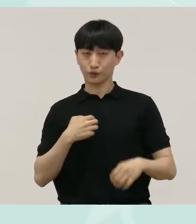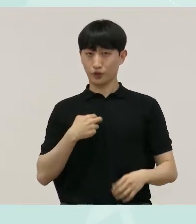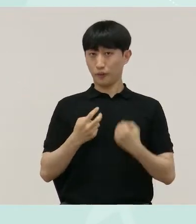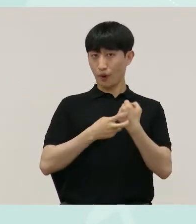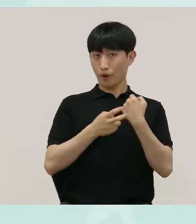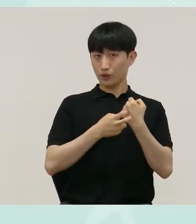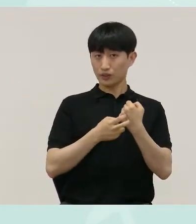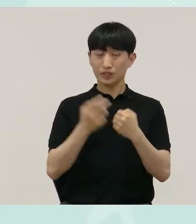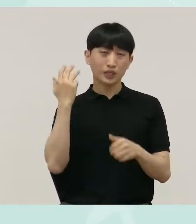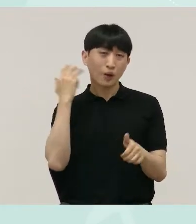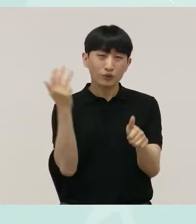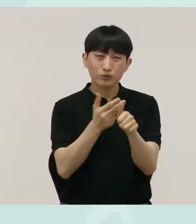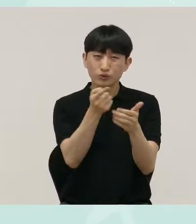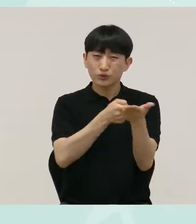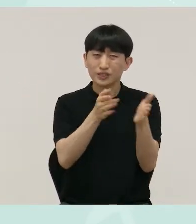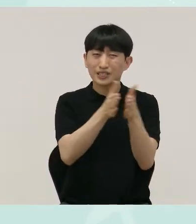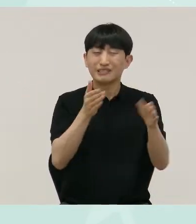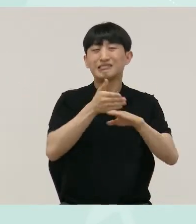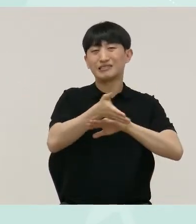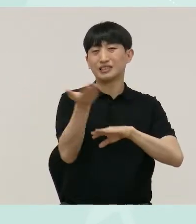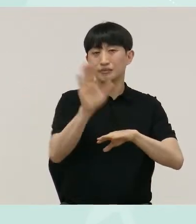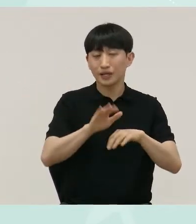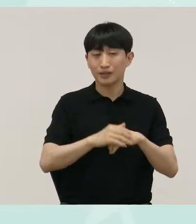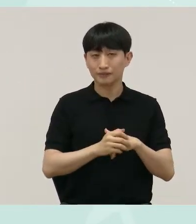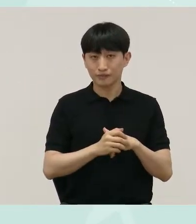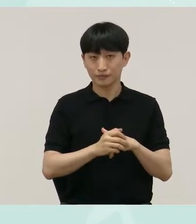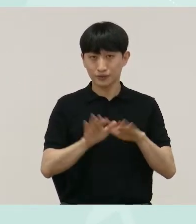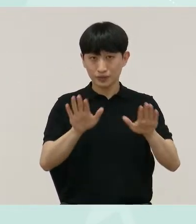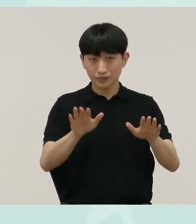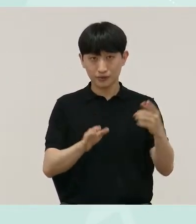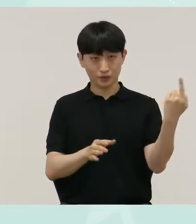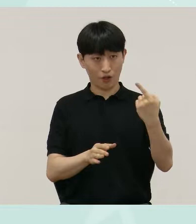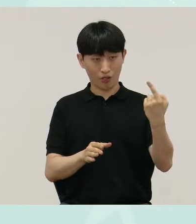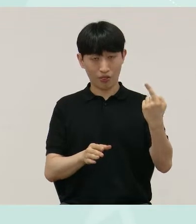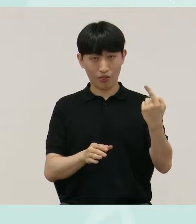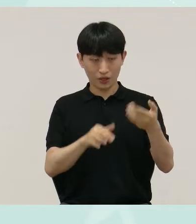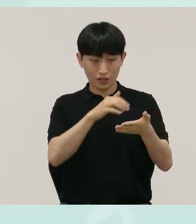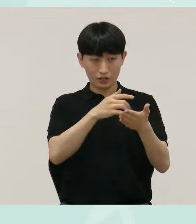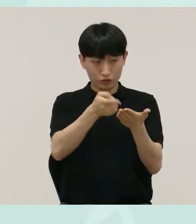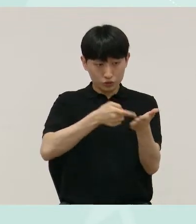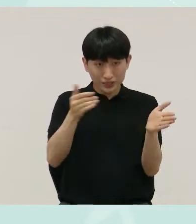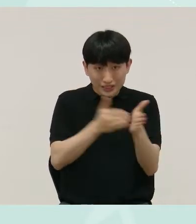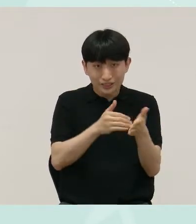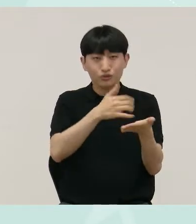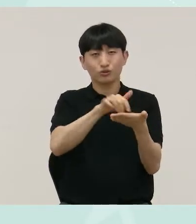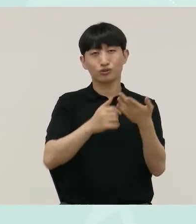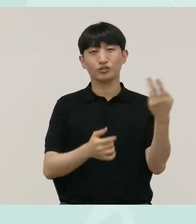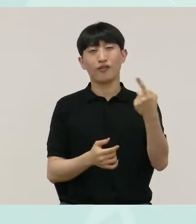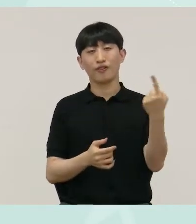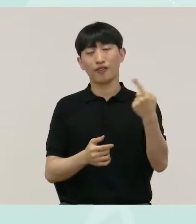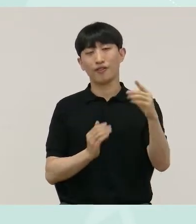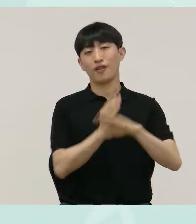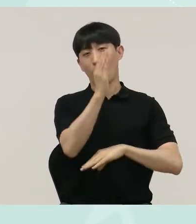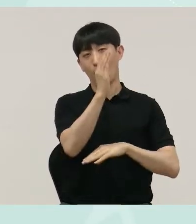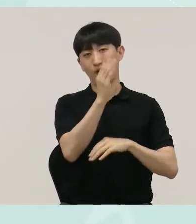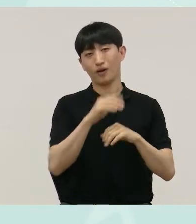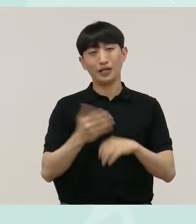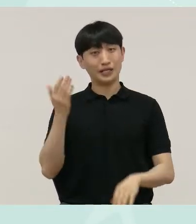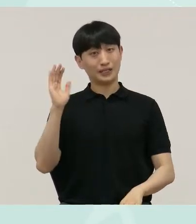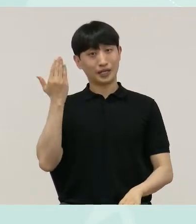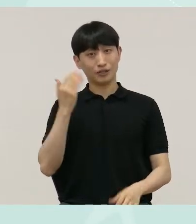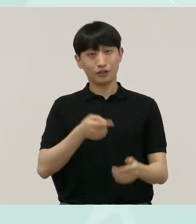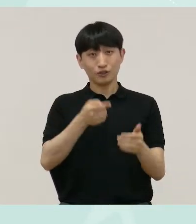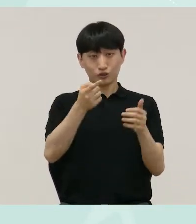지난 2021년도에 1000예의 수술을 달성을 하였습니다. 그리고 이제 최근에 더 많은